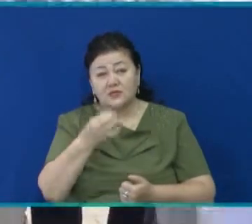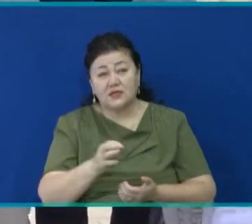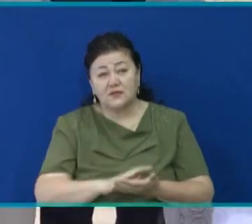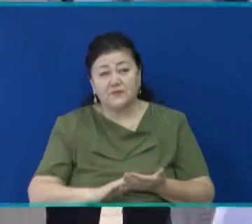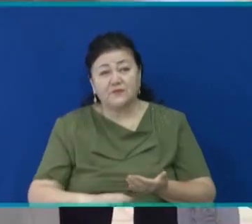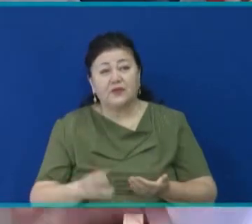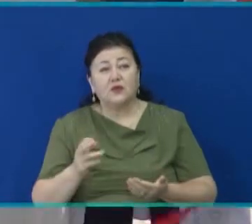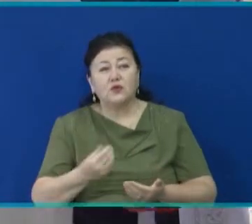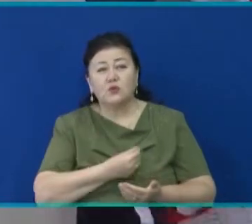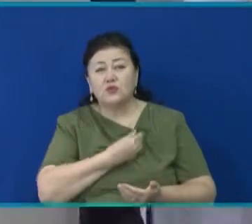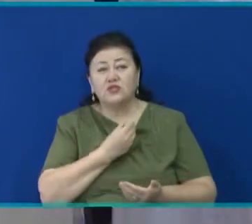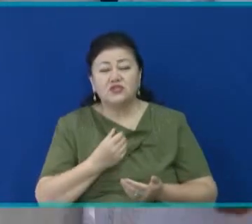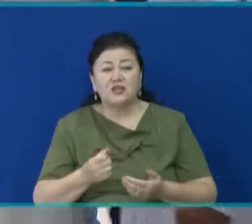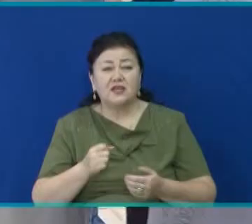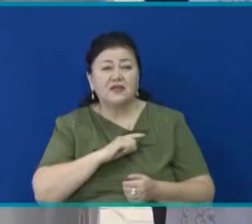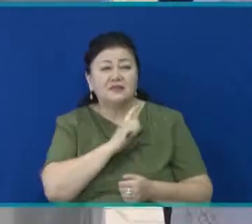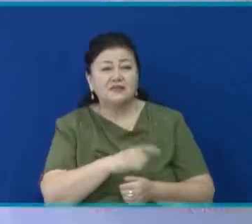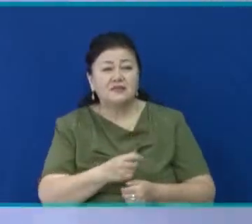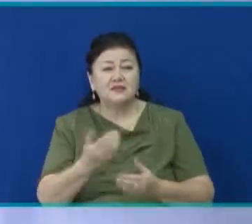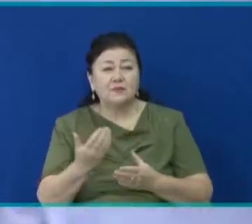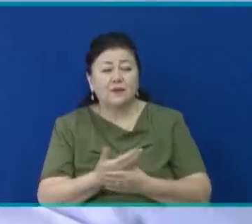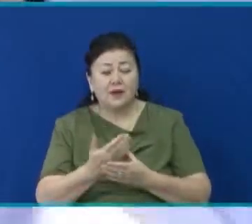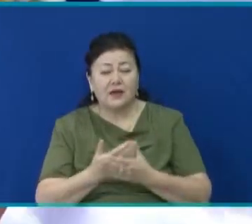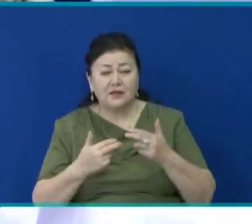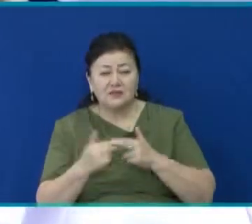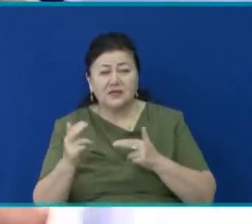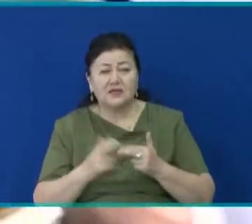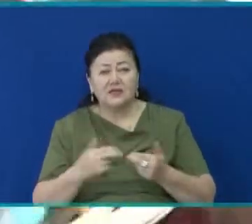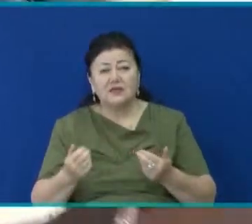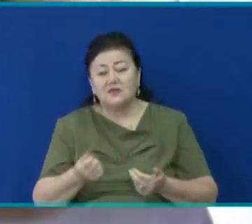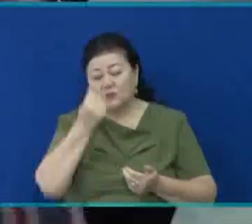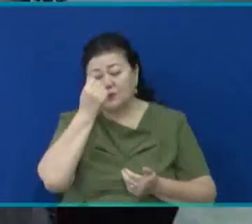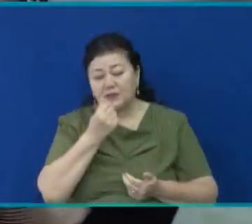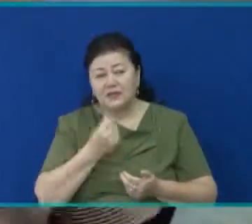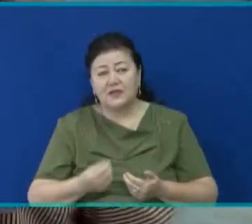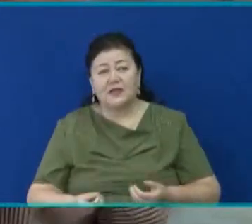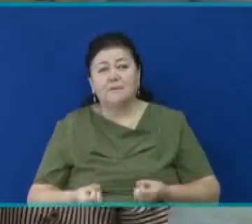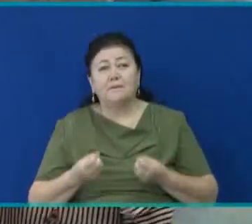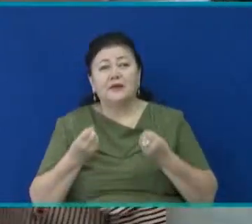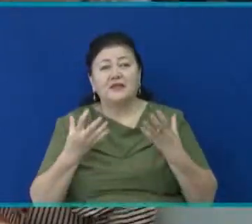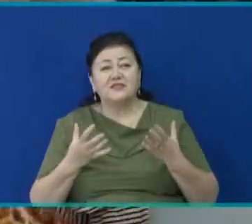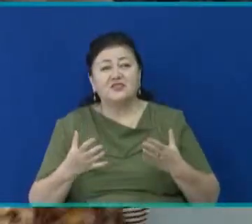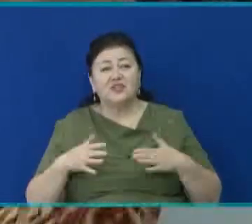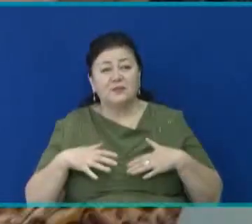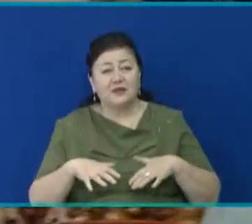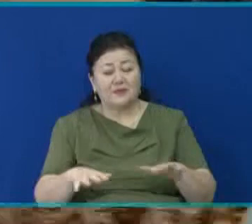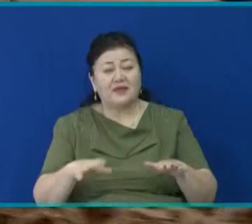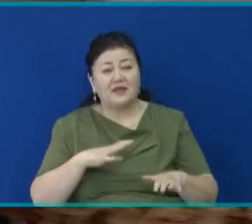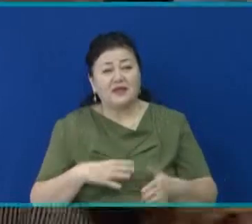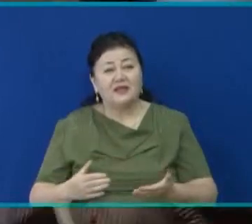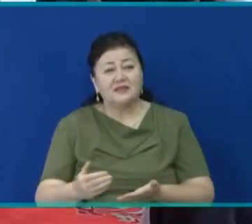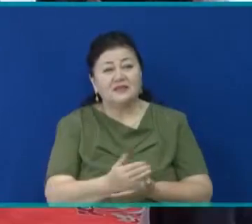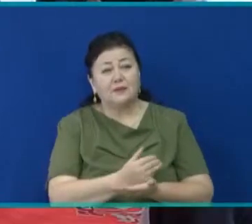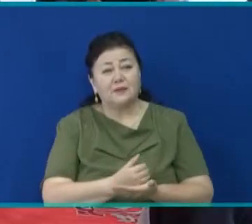жалея сил, способствовал строительству. Затем была проведена торжественная церемония в честь открытия нового объекта, после чего